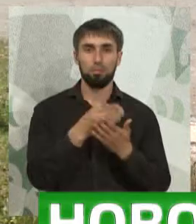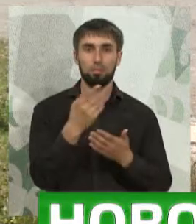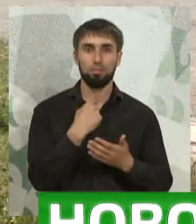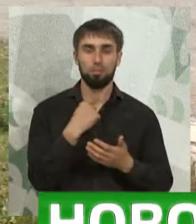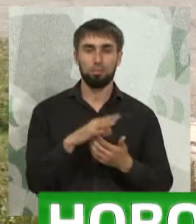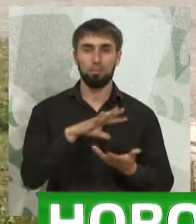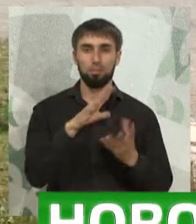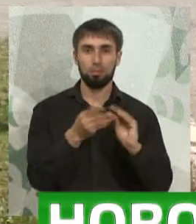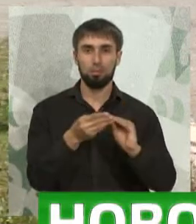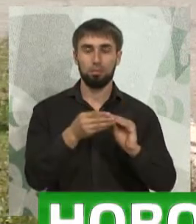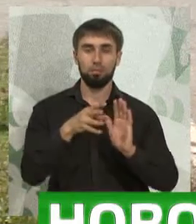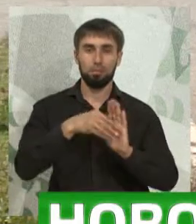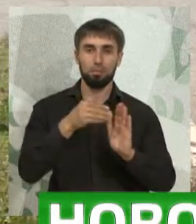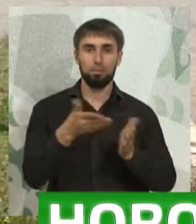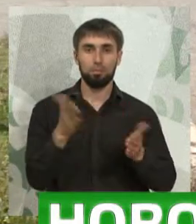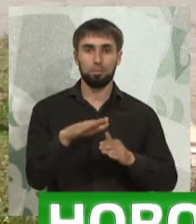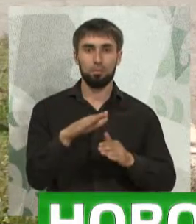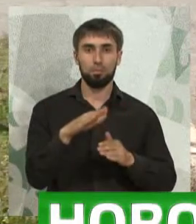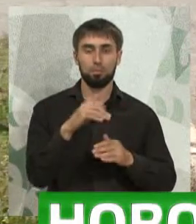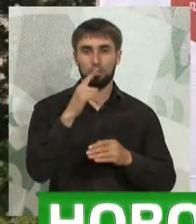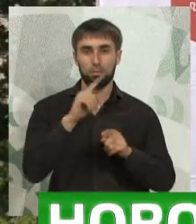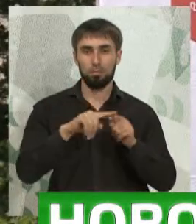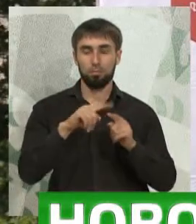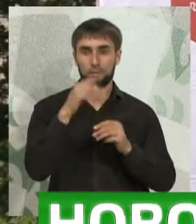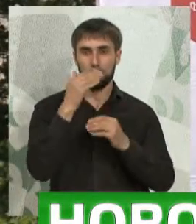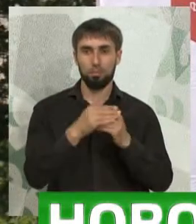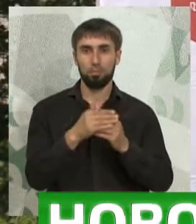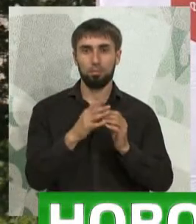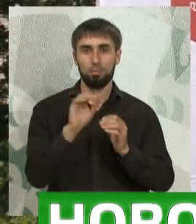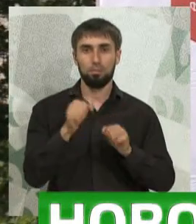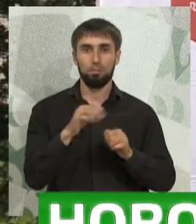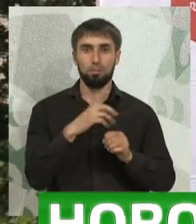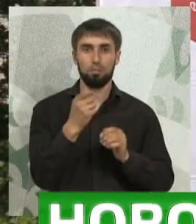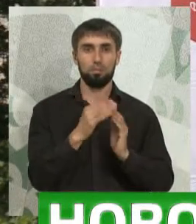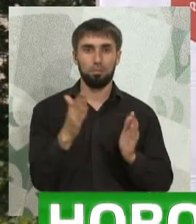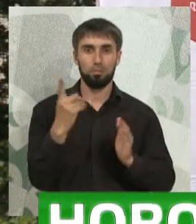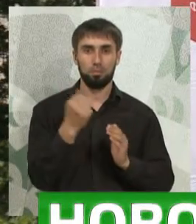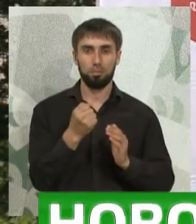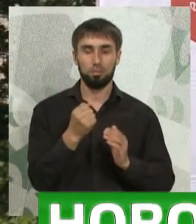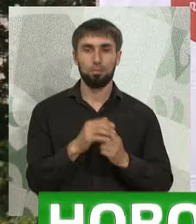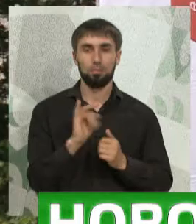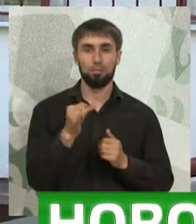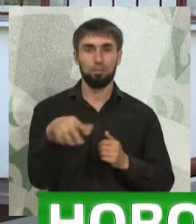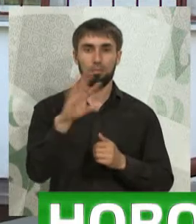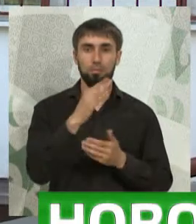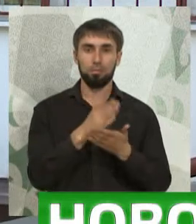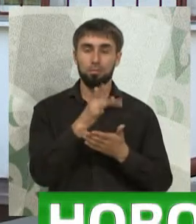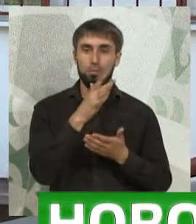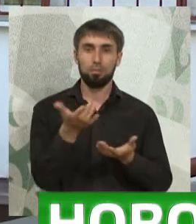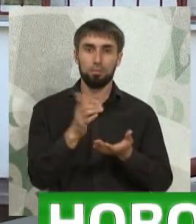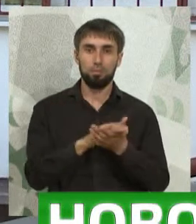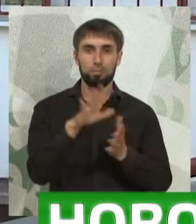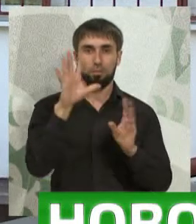До общероссийского голосования осталось всего ничего, чуть больше недели. А значит, у простых сограждан еще есть время ознакомиться с